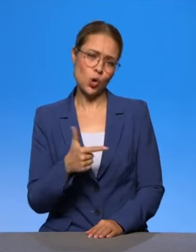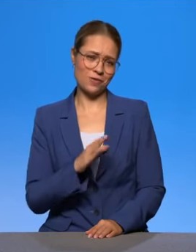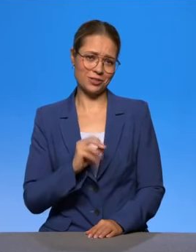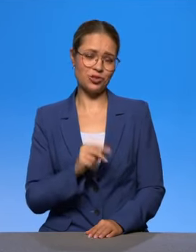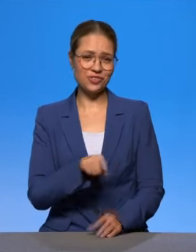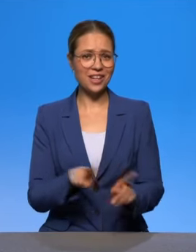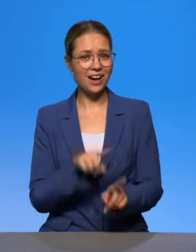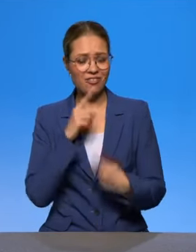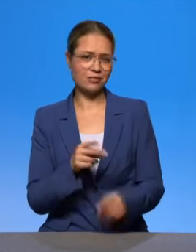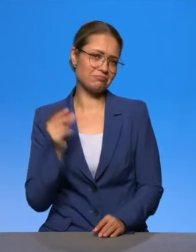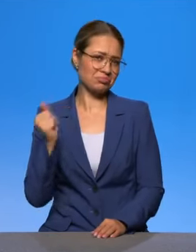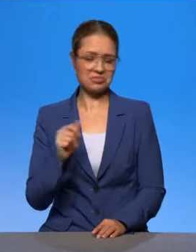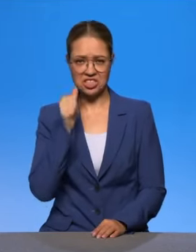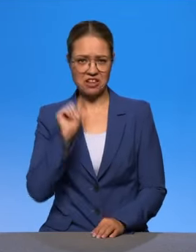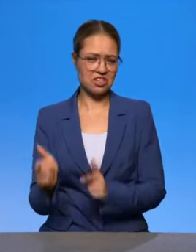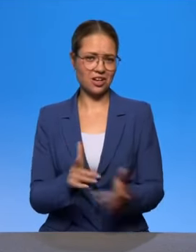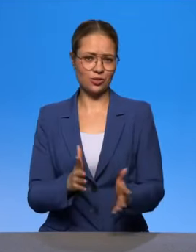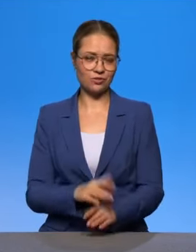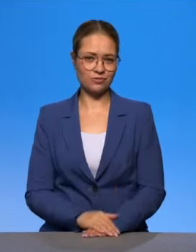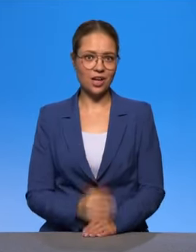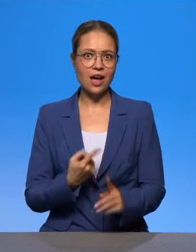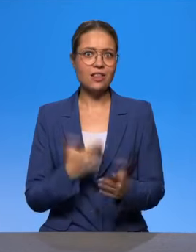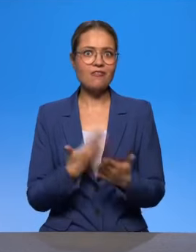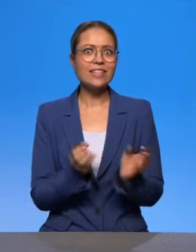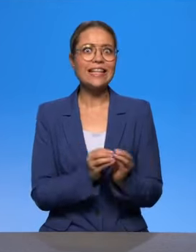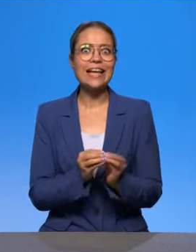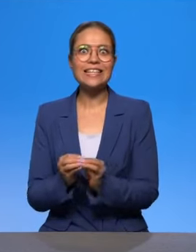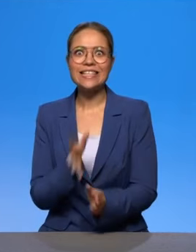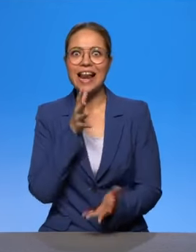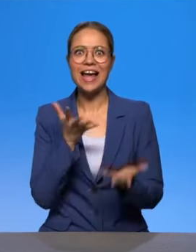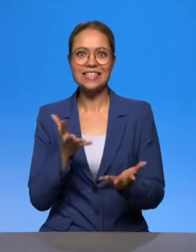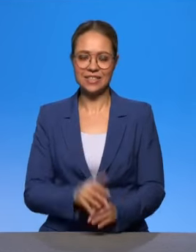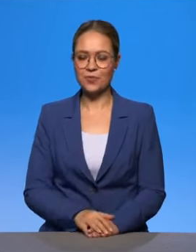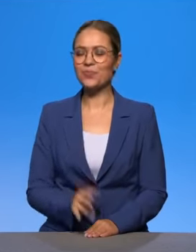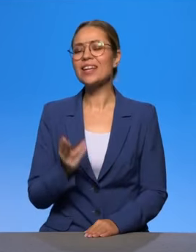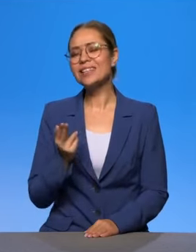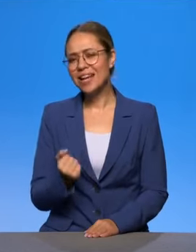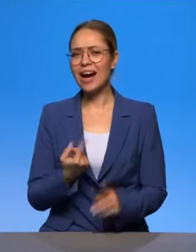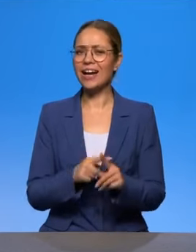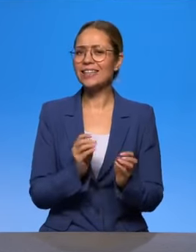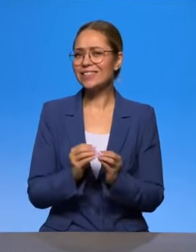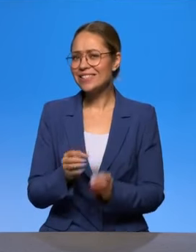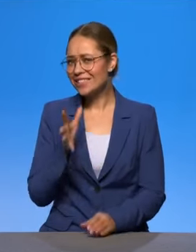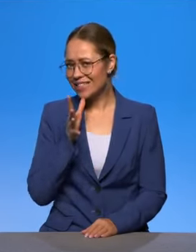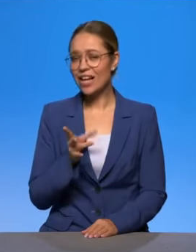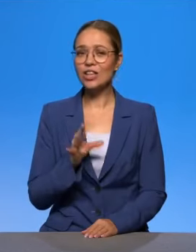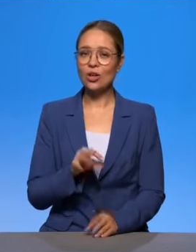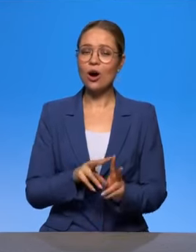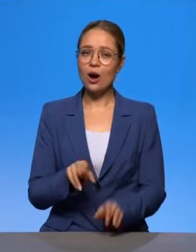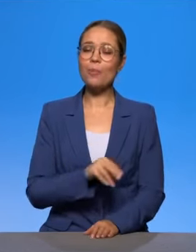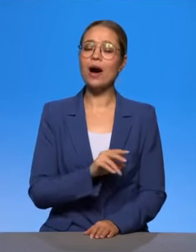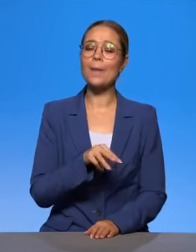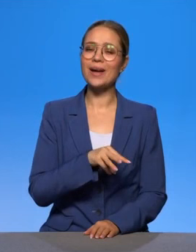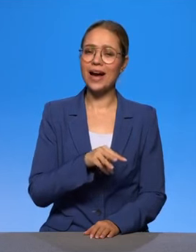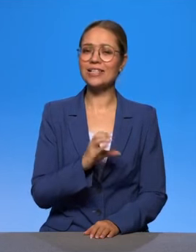будто завтра. Это ведь десятилетие. Нет, вы понимаете, это десятилетие. Но, как Михаил Сергеевич говорил,